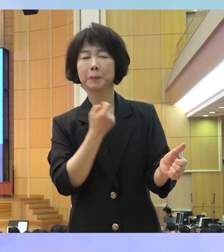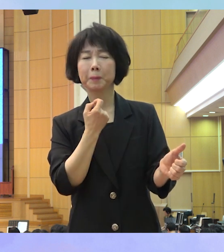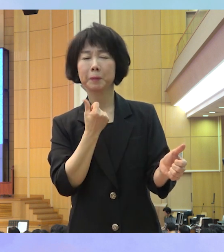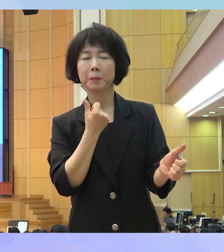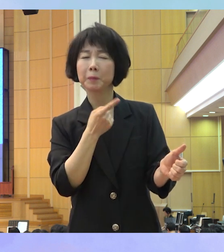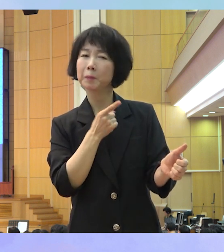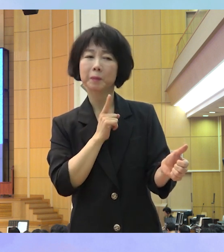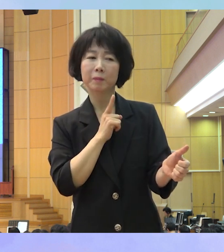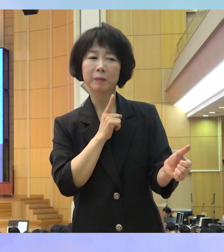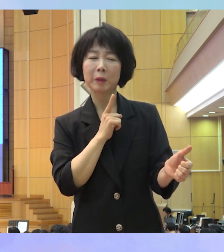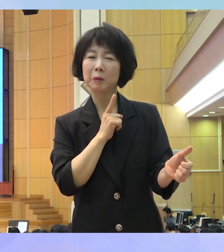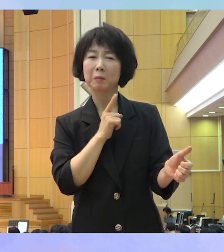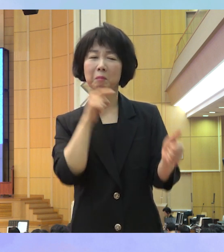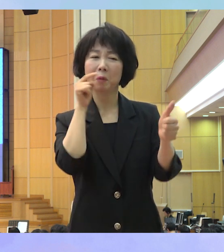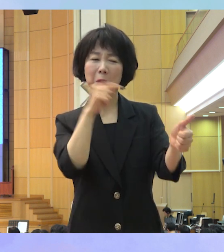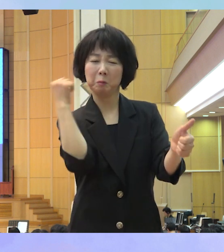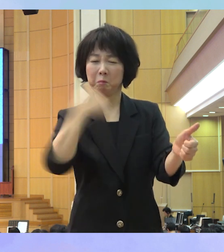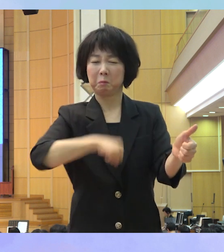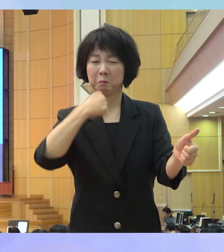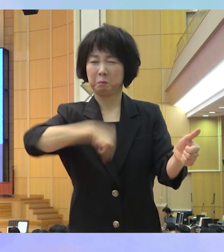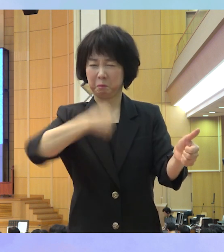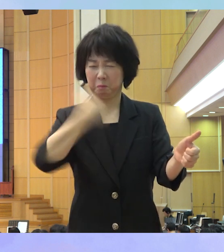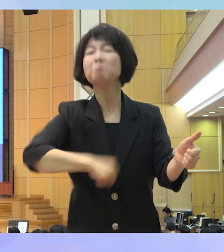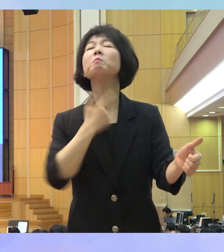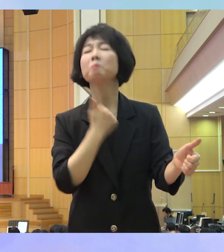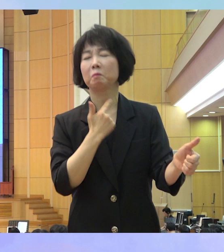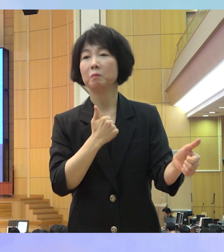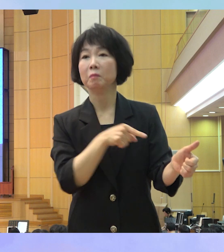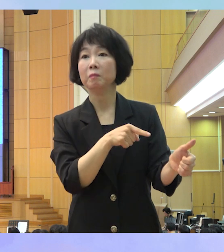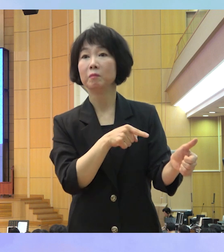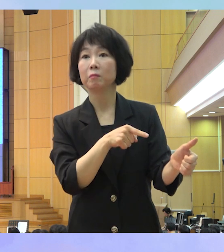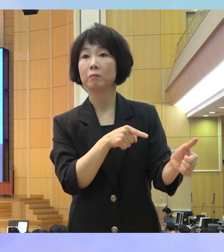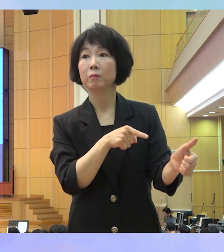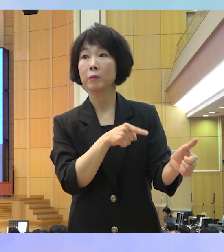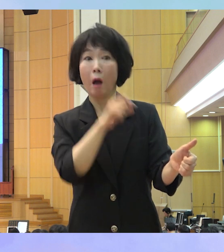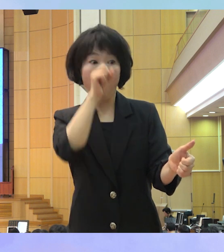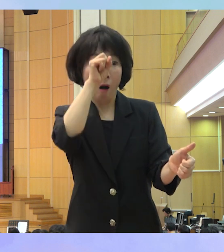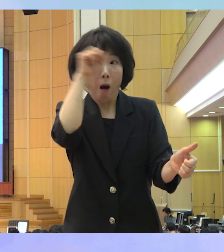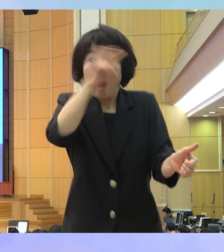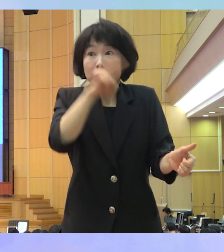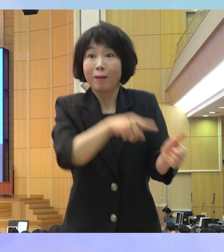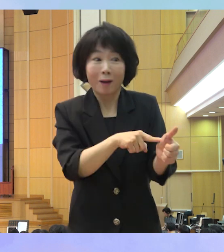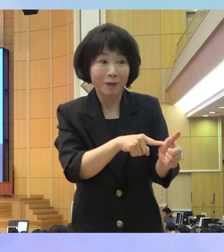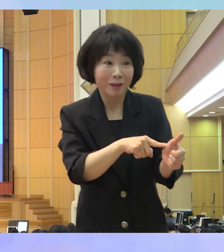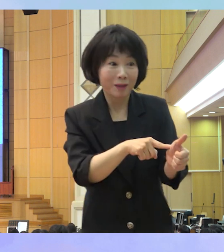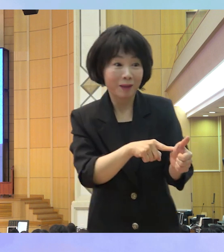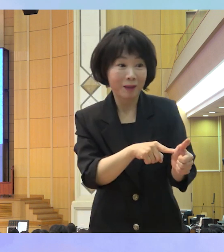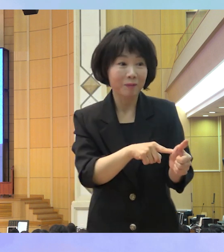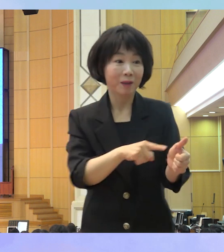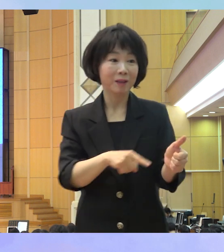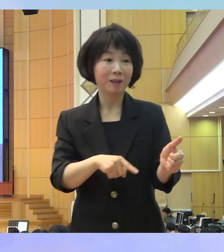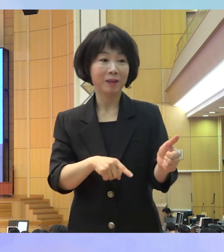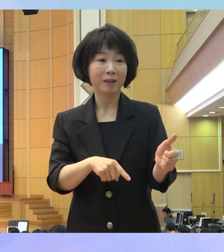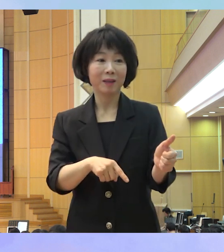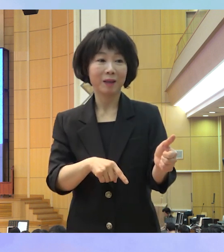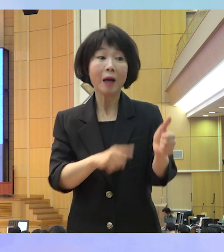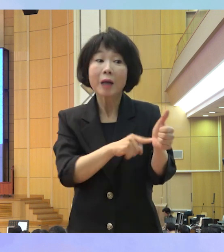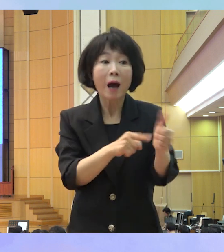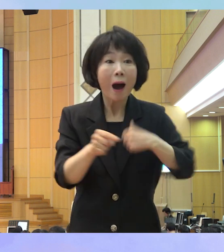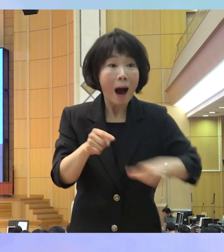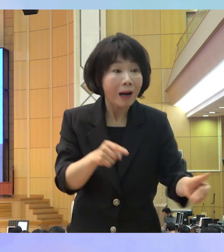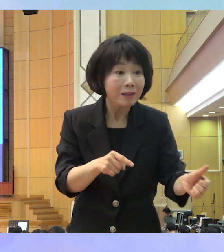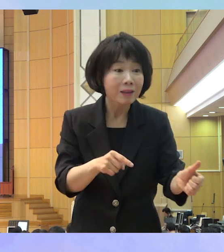정도는 아니었는데, 논할 정도는 아니었는데 갑자기 어느 순간부터 뭐 목사님 말씀 듣고 막 신앙생활